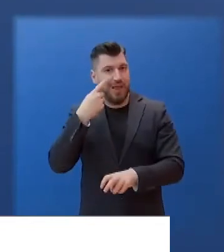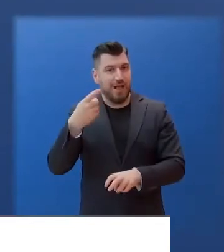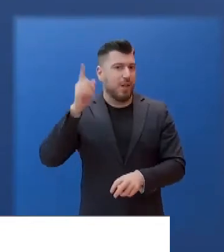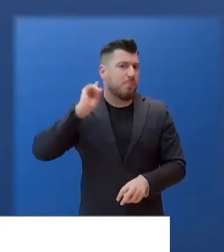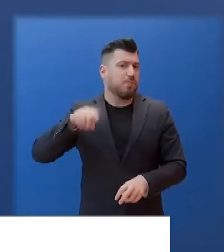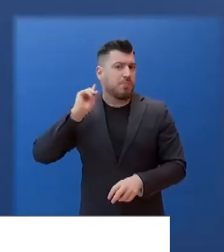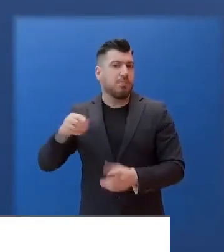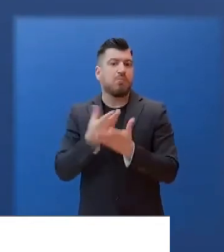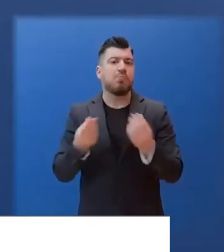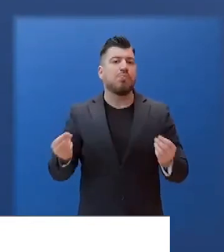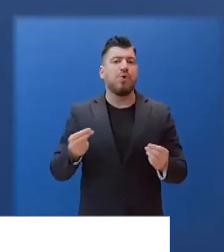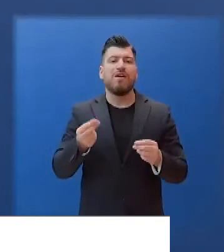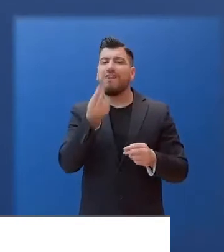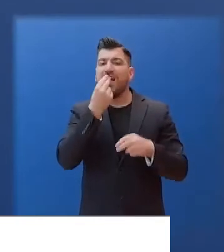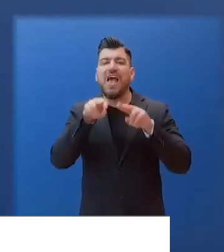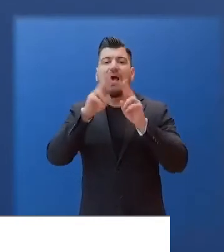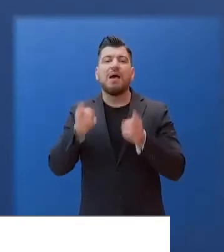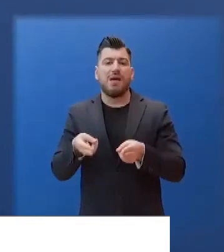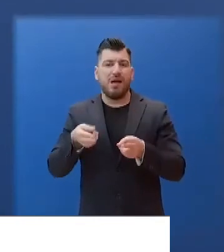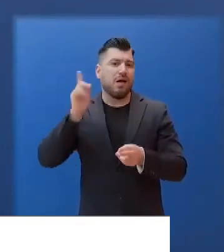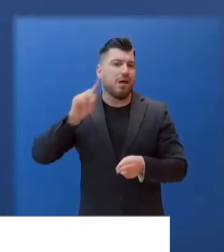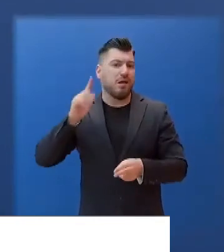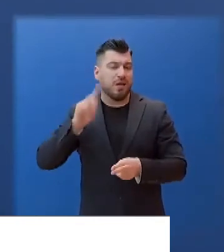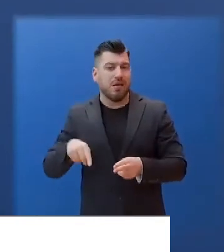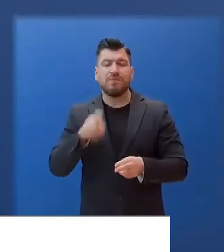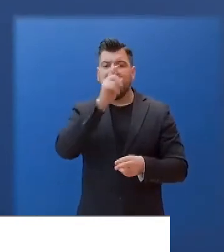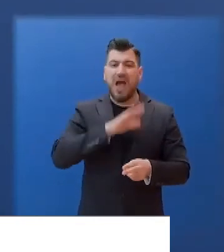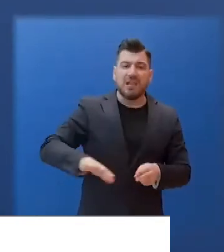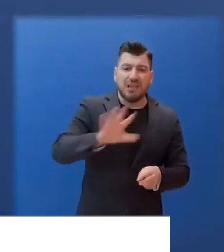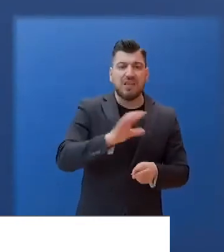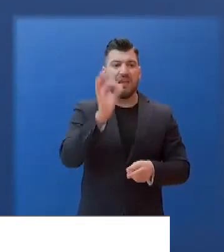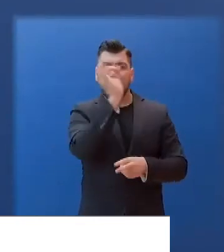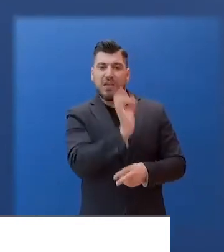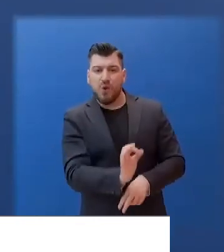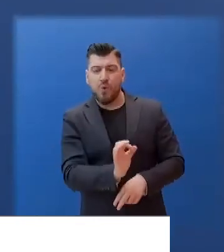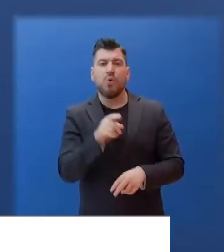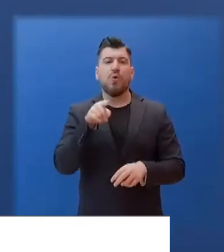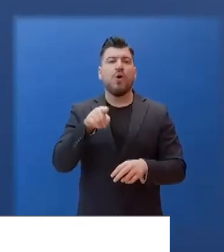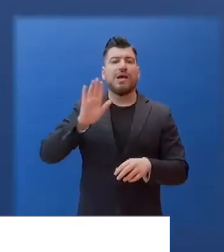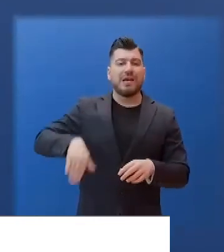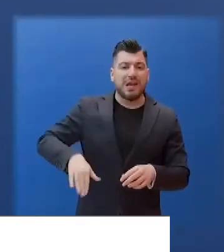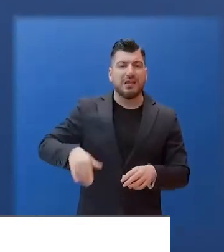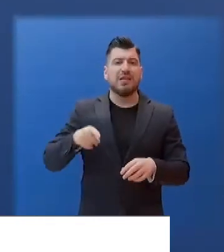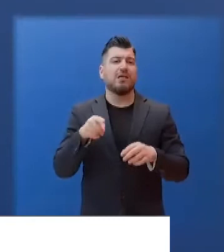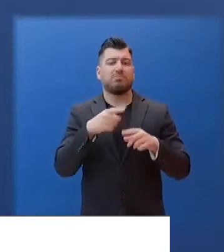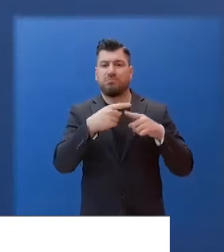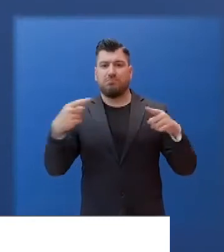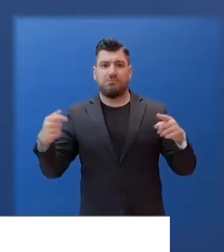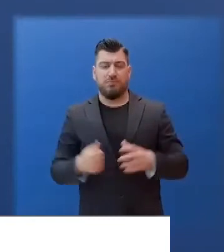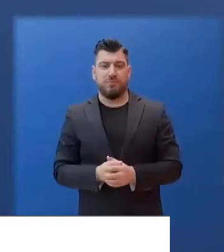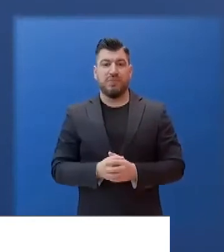καταστημάτων εστίασης στην Αττική, τη Δυτική Ελλάδα, την Ήπειρο, το Νότιο Αιγαίο και την Κρήτη. Το Σάββατο, σε